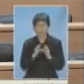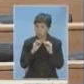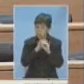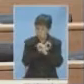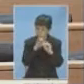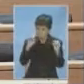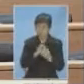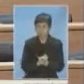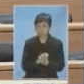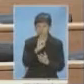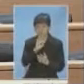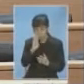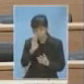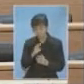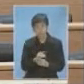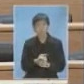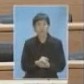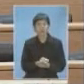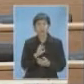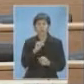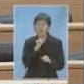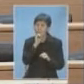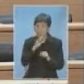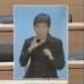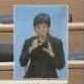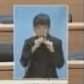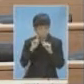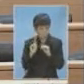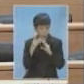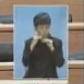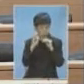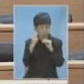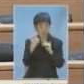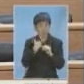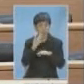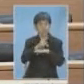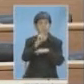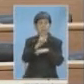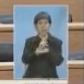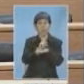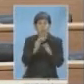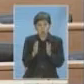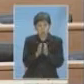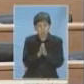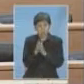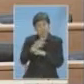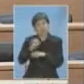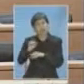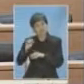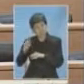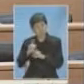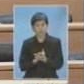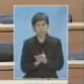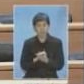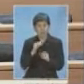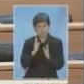ยครับ Facebook และสภาไทยอีกครั้งลงภาพของการประชุมวันแรกฮะยืนคู่กับท่านประธานสมศักดิ์